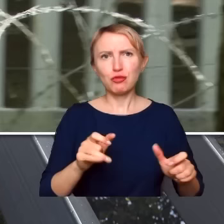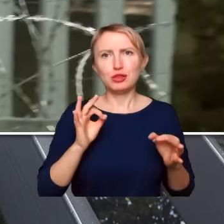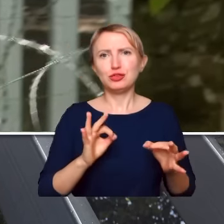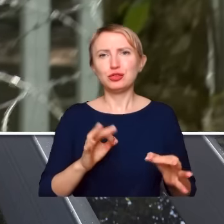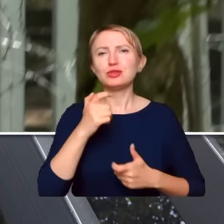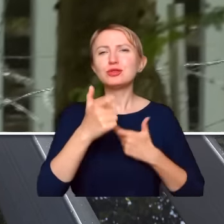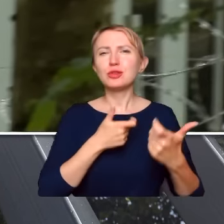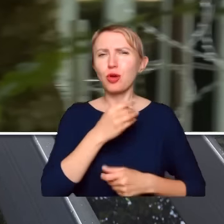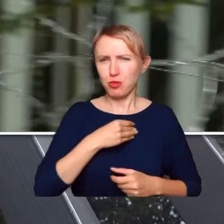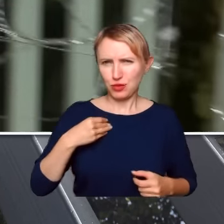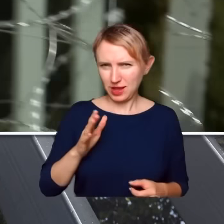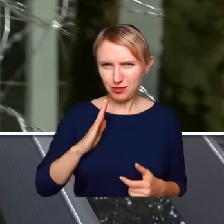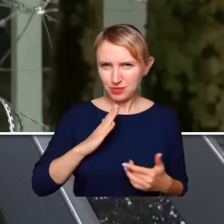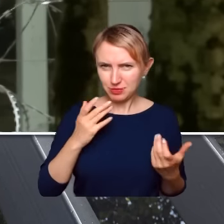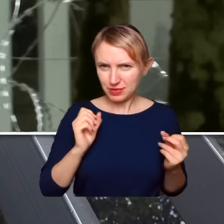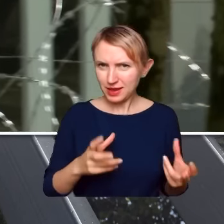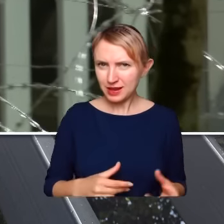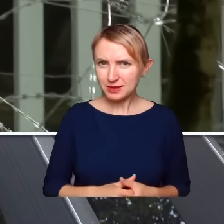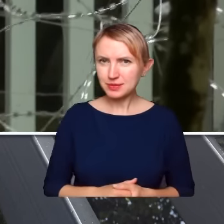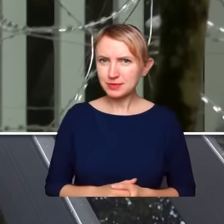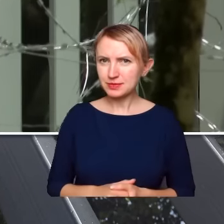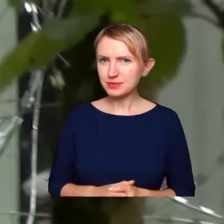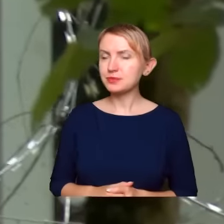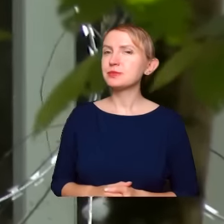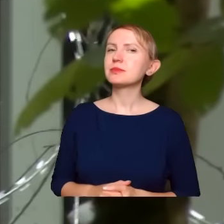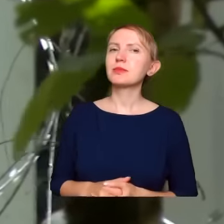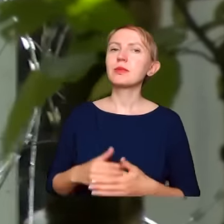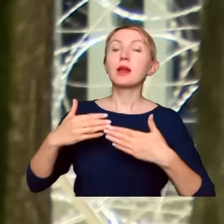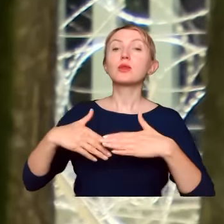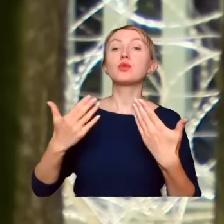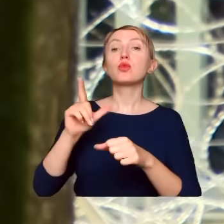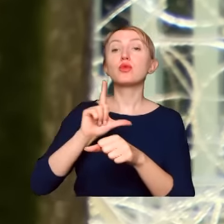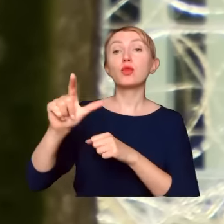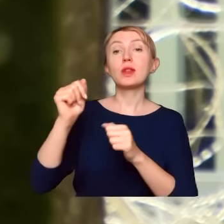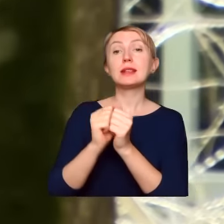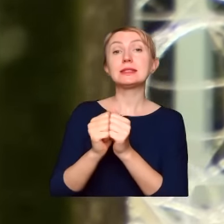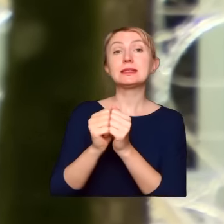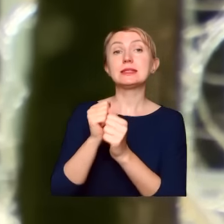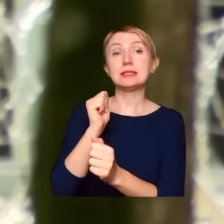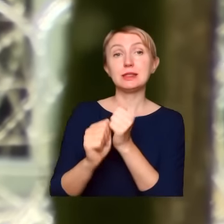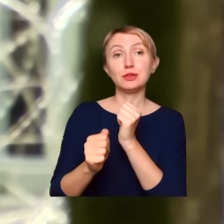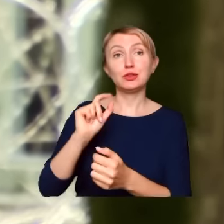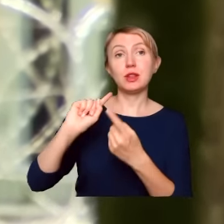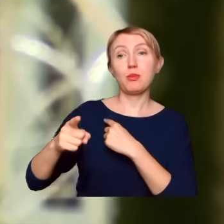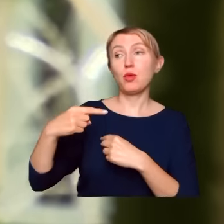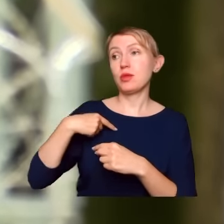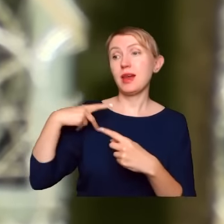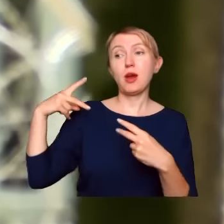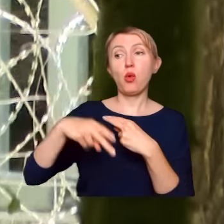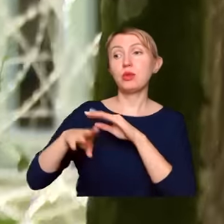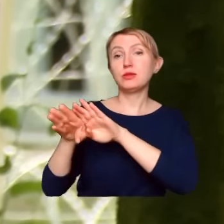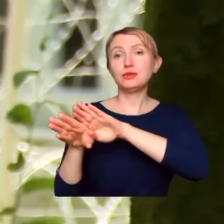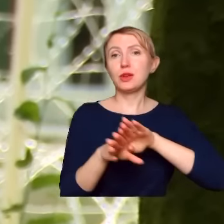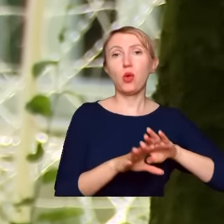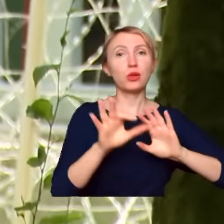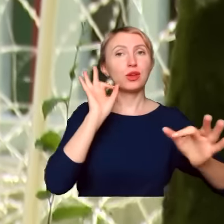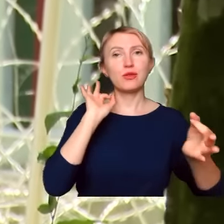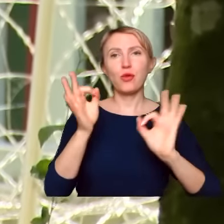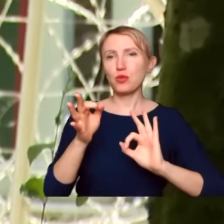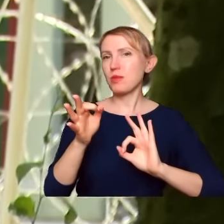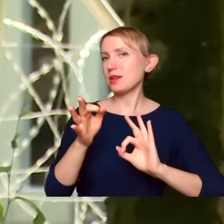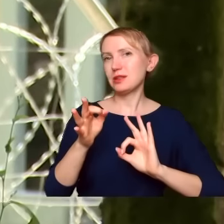polskim bezpieczeństwem. Po dniu 12 stycznia zostałem odcięty od informacji pochodzących z